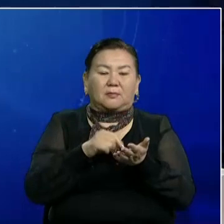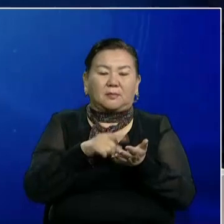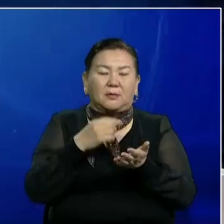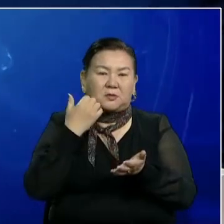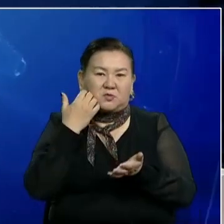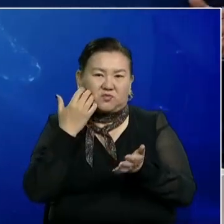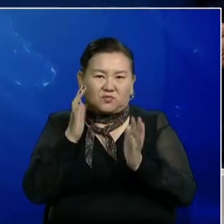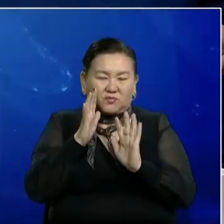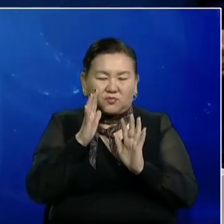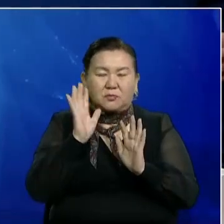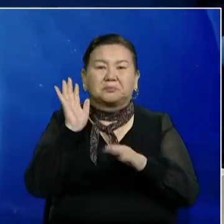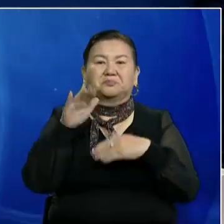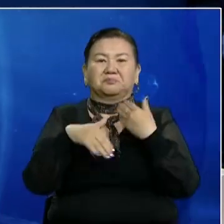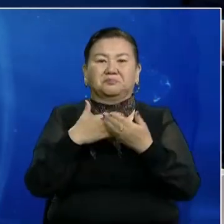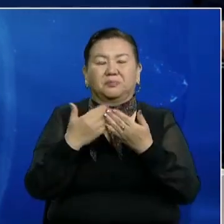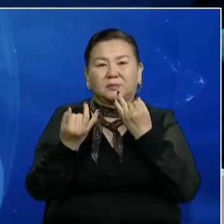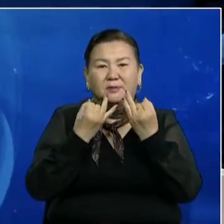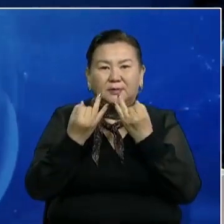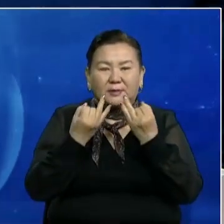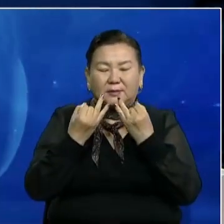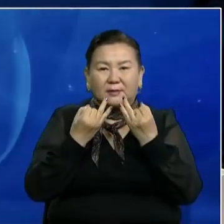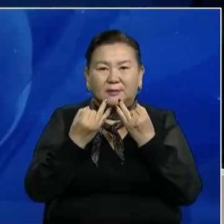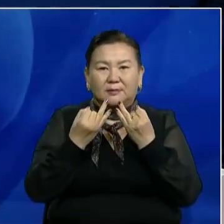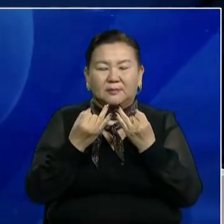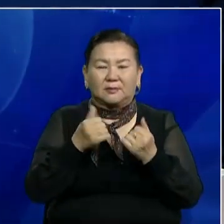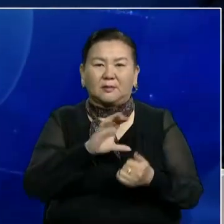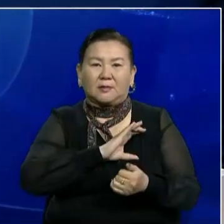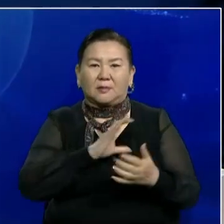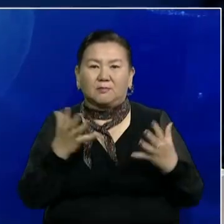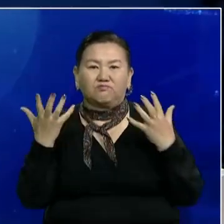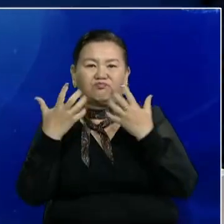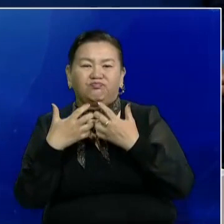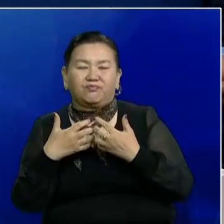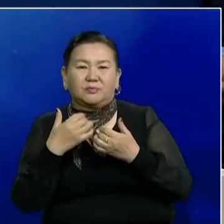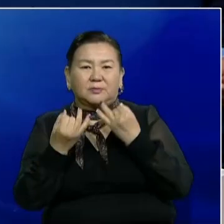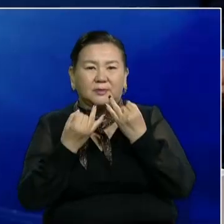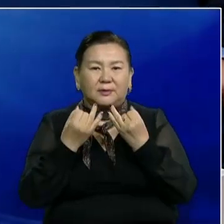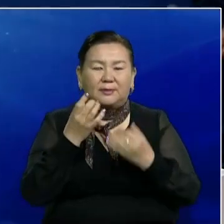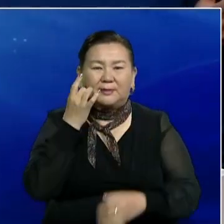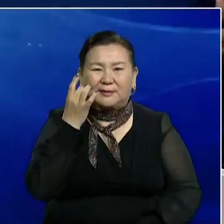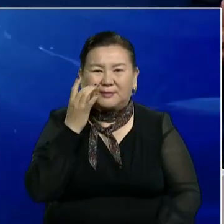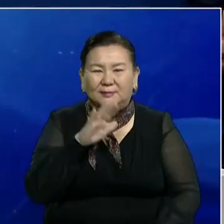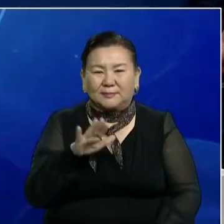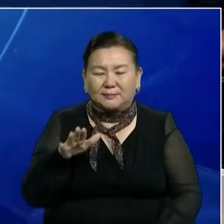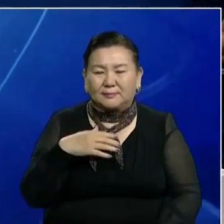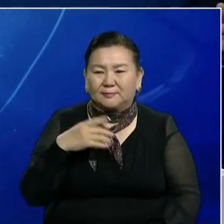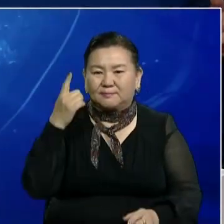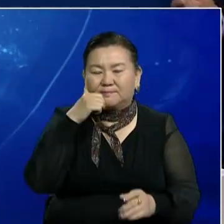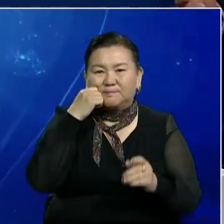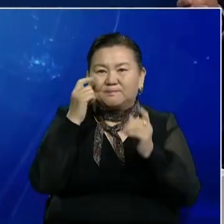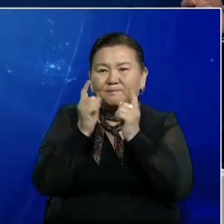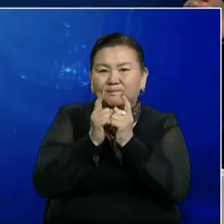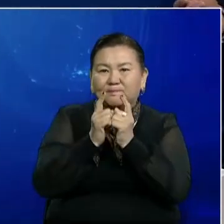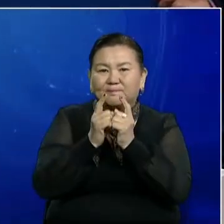баг бид нари ингээд нөгөө эмэгтэй хүмүүс чинь хорн дэнэслэхээр бүр амар татан болчихдээ шүү дээ. Яг тэг шиг л эхтэй хүмүүстэй ээж ингээд бид нартай яг нэг их